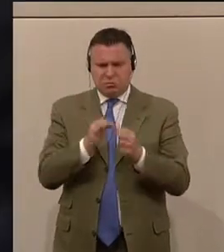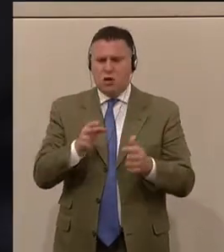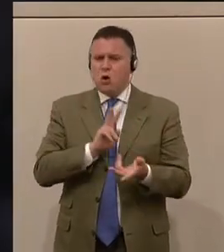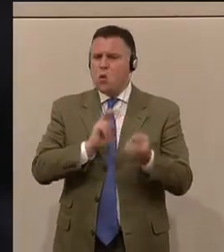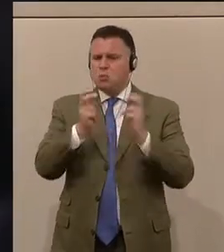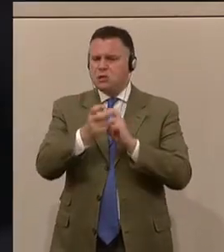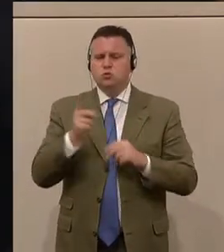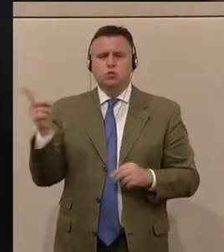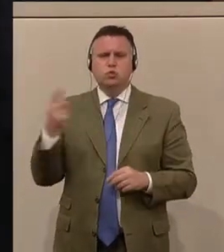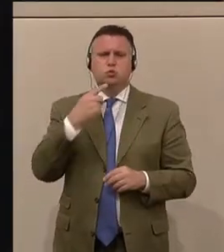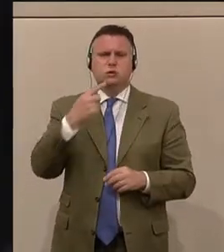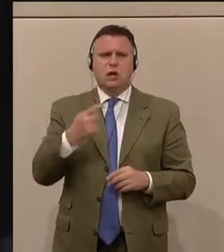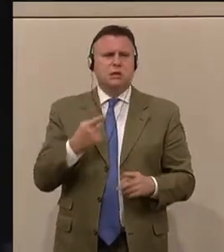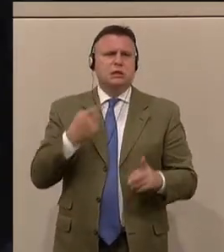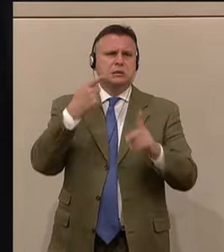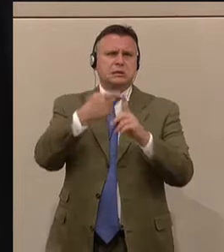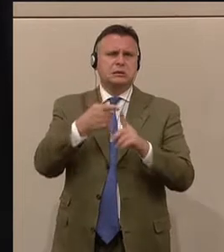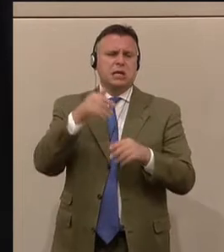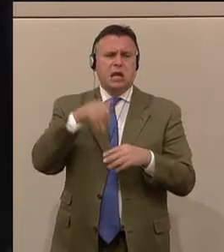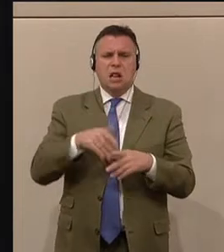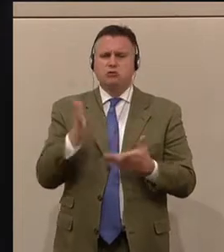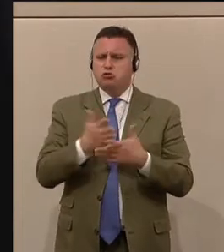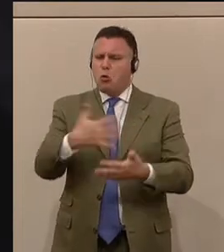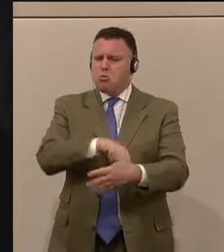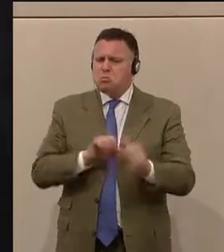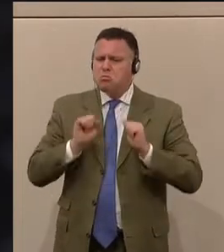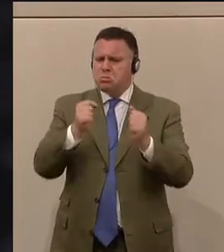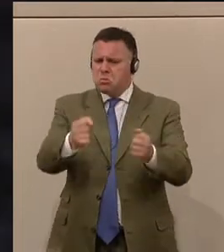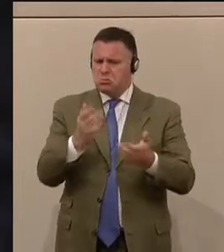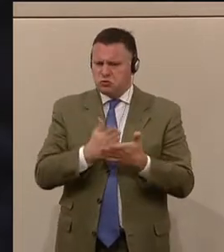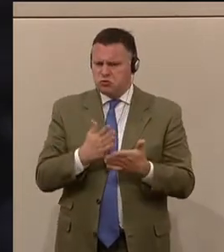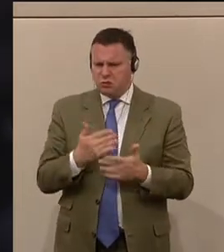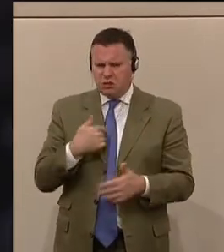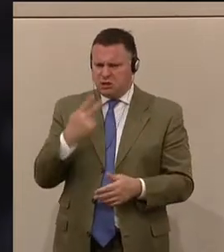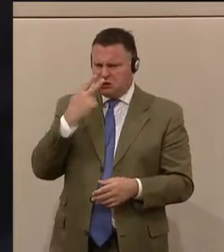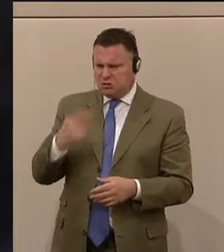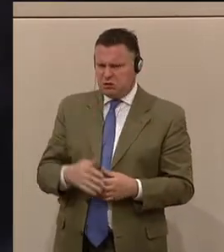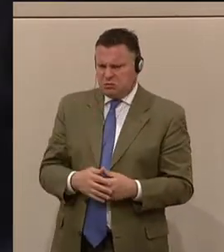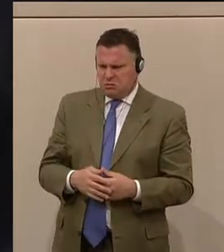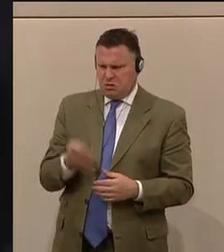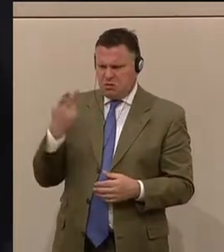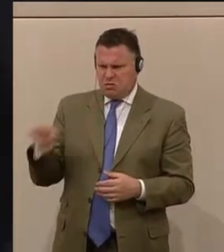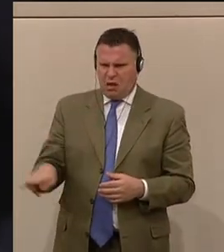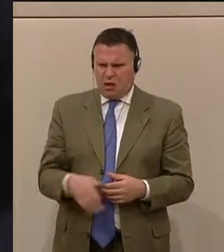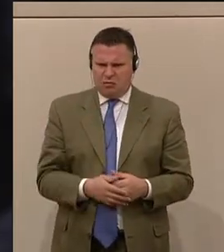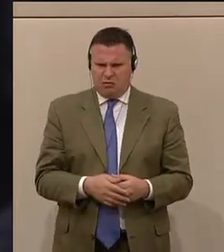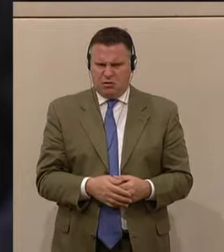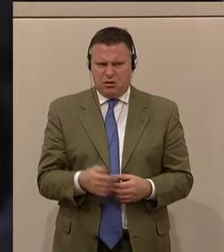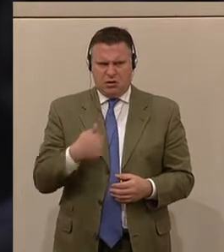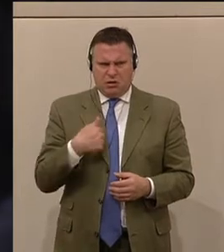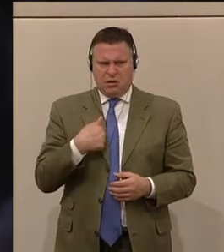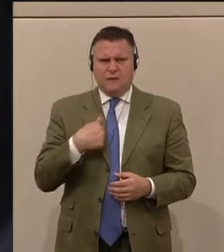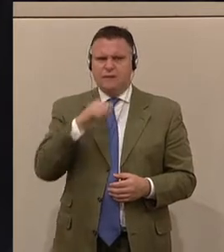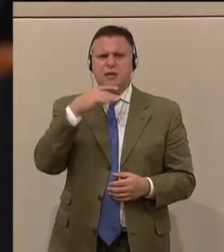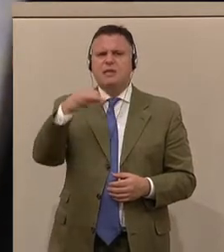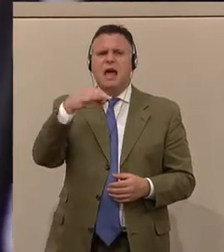wenn Sie davon sprechen, dass die Zielsetzungen ambitioniert sind, sage ich, diese Zielsetzungen sind keineswegs ambitioniert. Ich bin ja nicht der